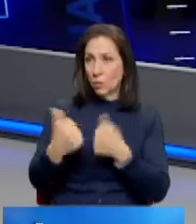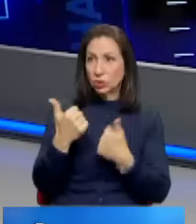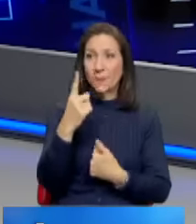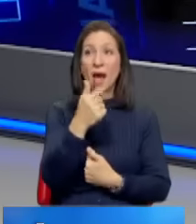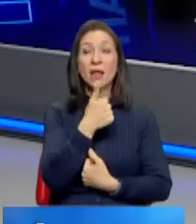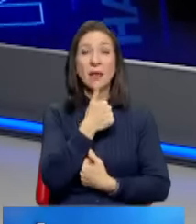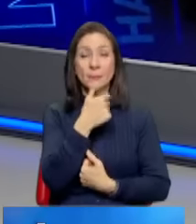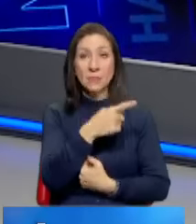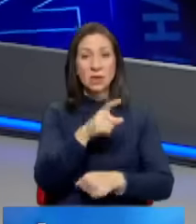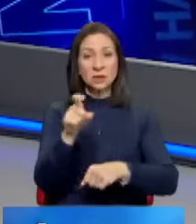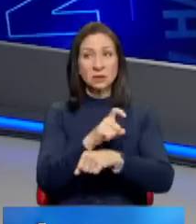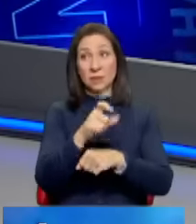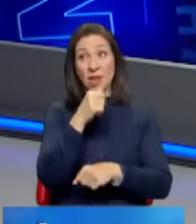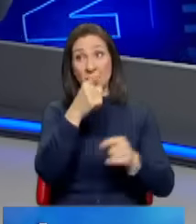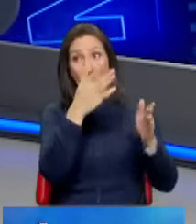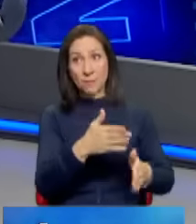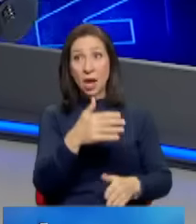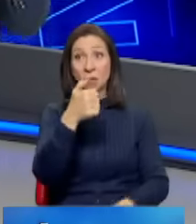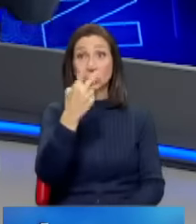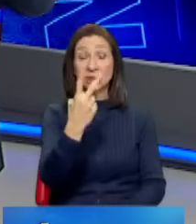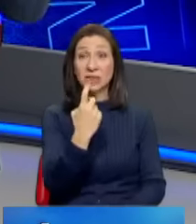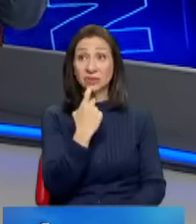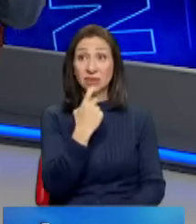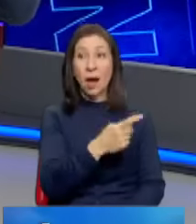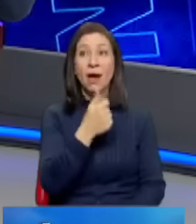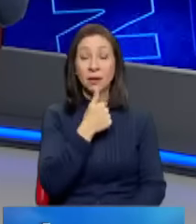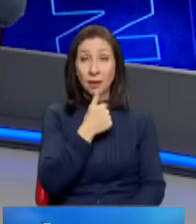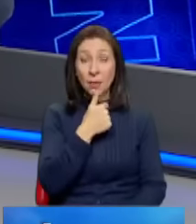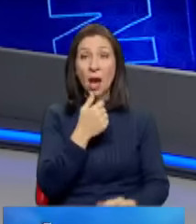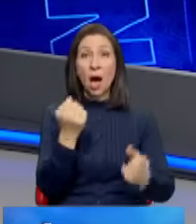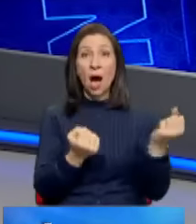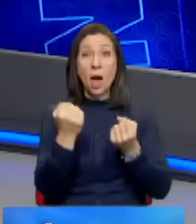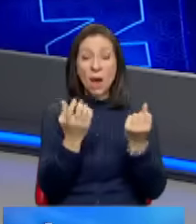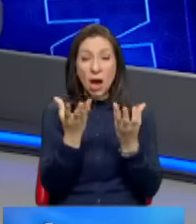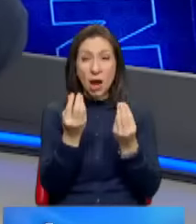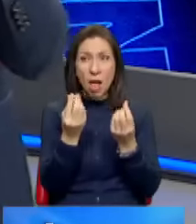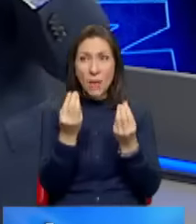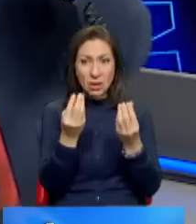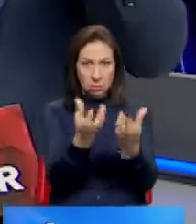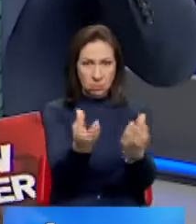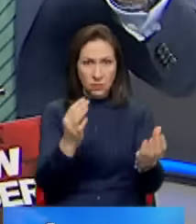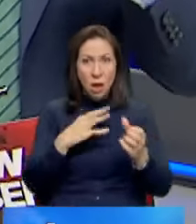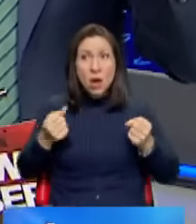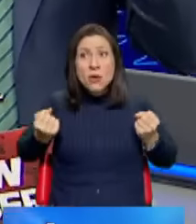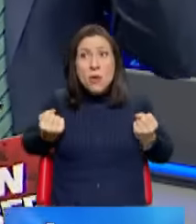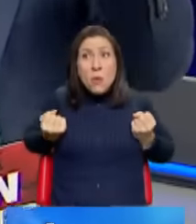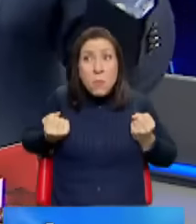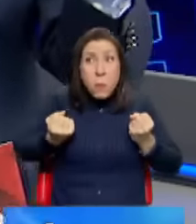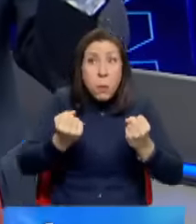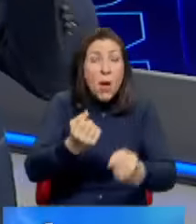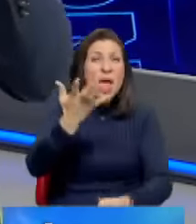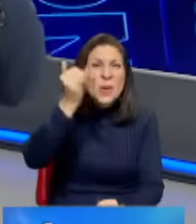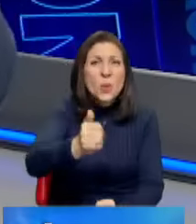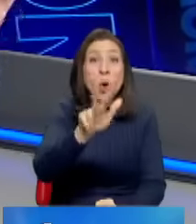adam, öfkeli bir adam, 62 yaşındaki adam aracını kalabalığın üzerine sürdü. En az 35